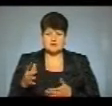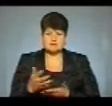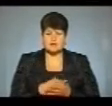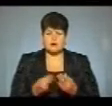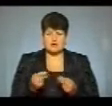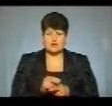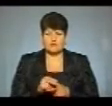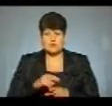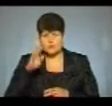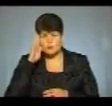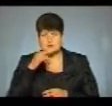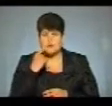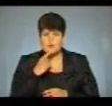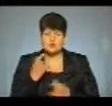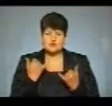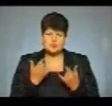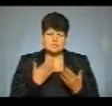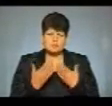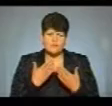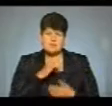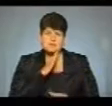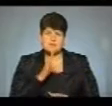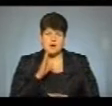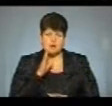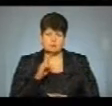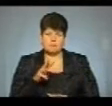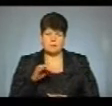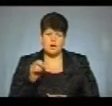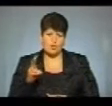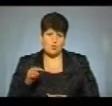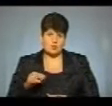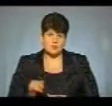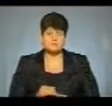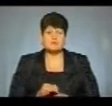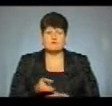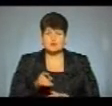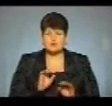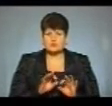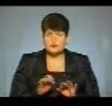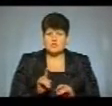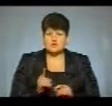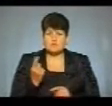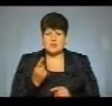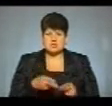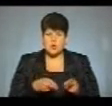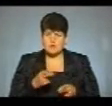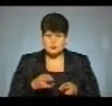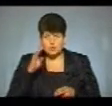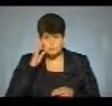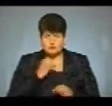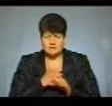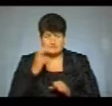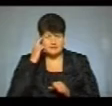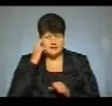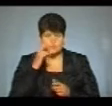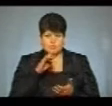лікування хлопця, каже, сьогодні спілкувалася з матір'ю Миколи Наталією Трофимчук. Вона розповіла, що перша операція, яку хлопцю зробили в